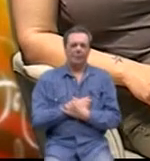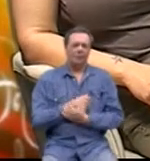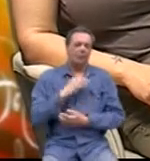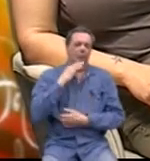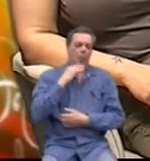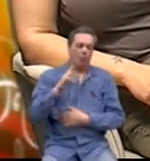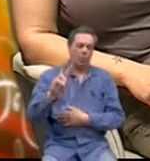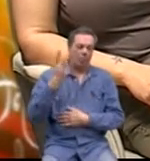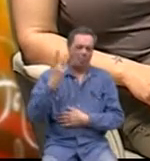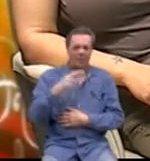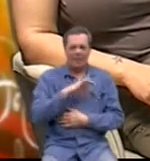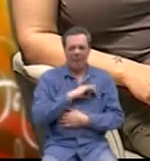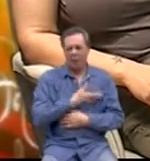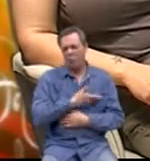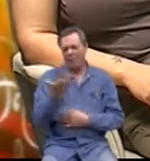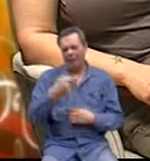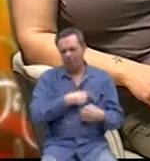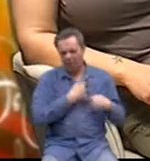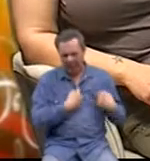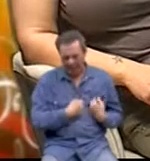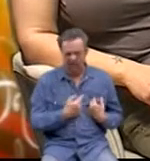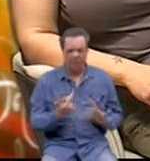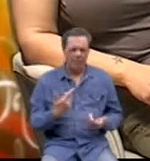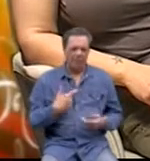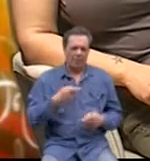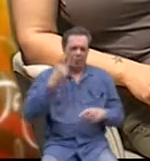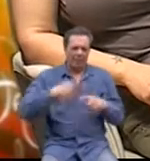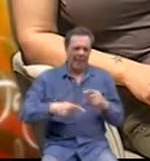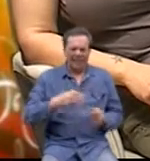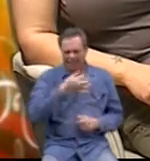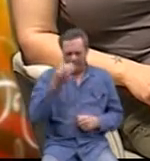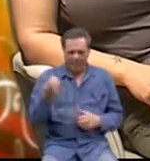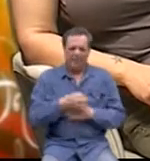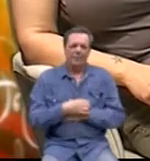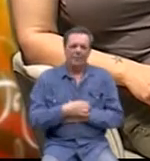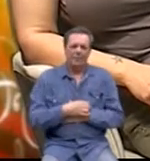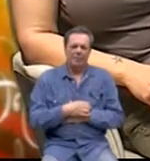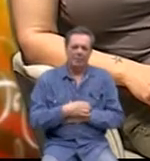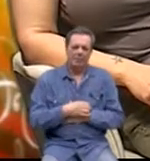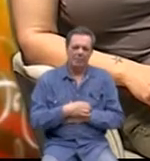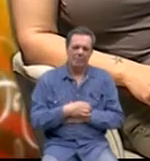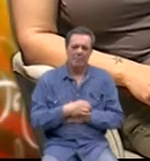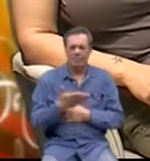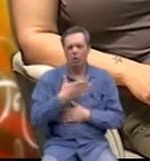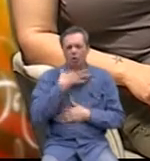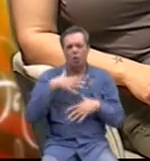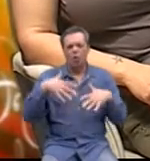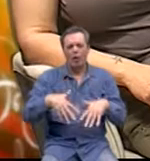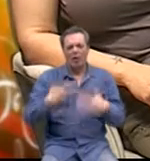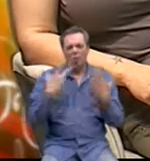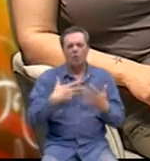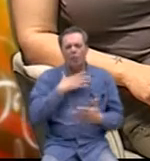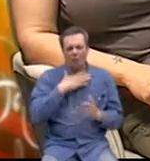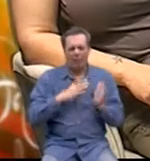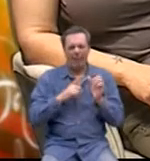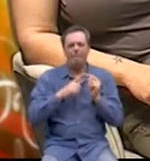ćemo pozvati za nagradu sve te volontere da nam se pridruži zadnji dan sajma, nedjelja. To je na školskom igralištu osnovne škole